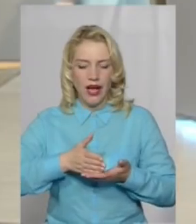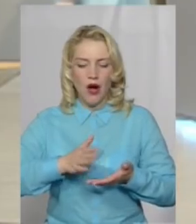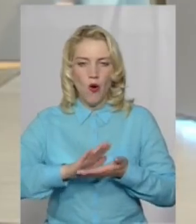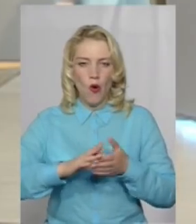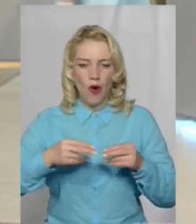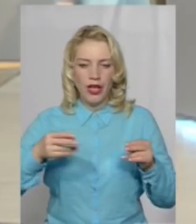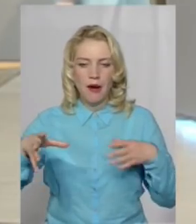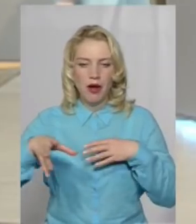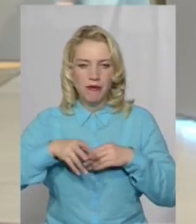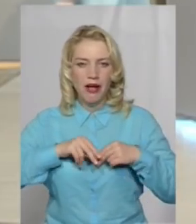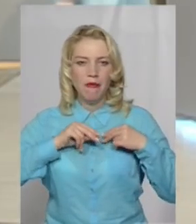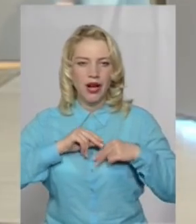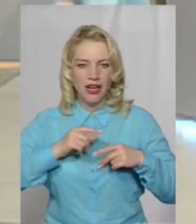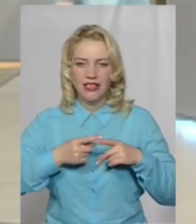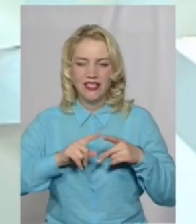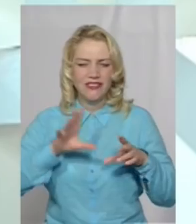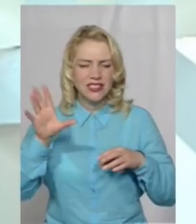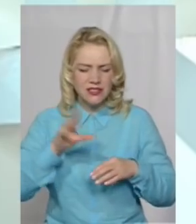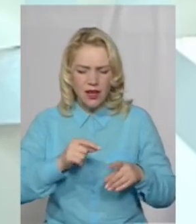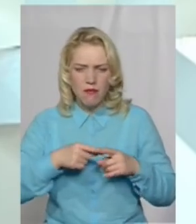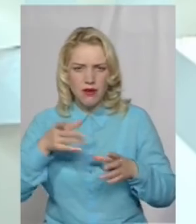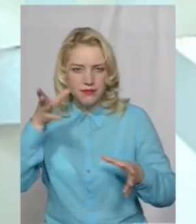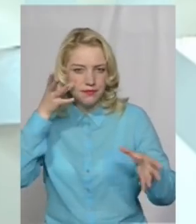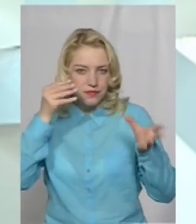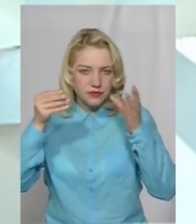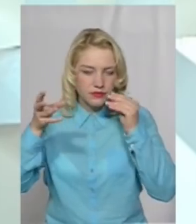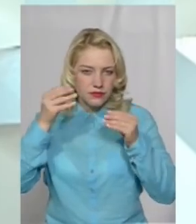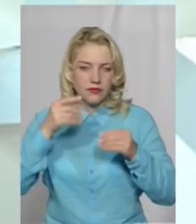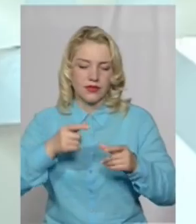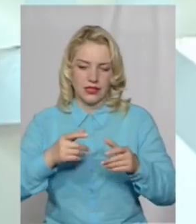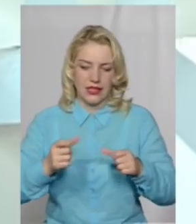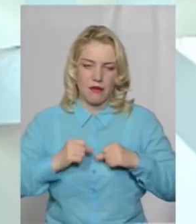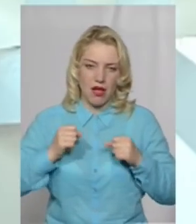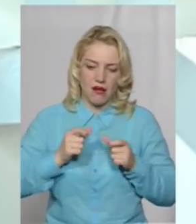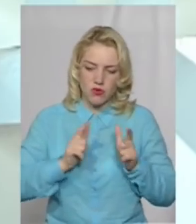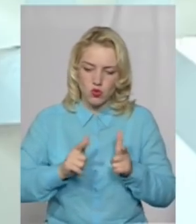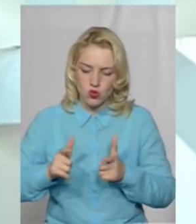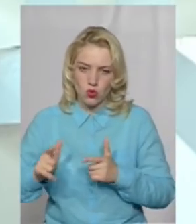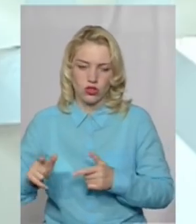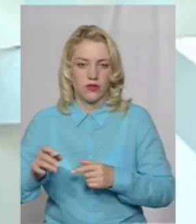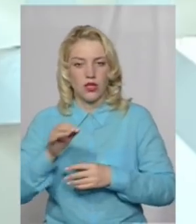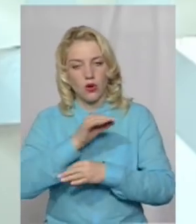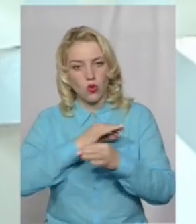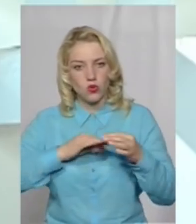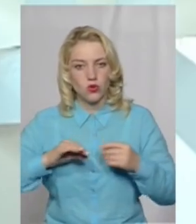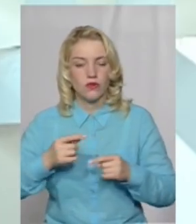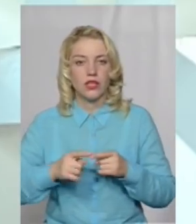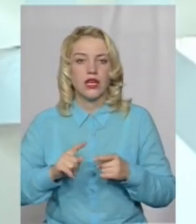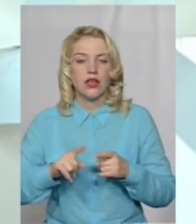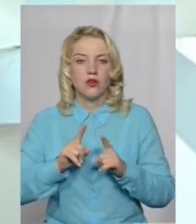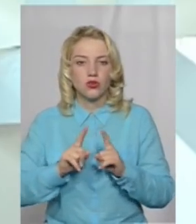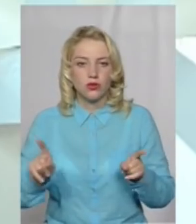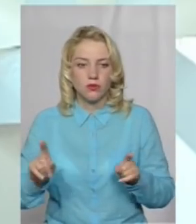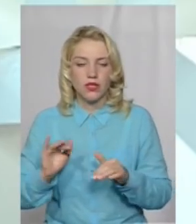про співпрацю, і всі ці моменти ми завжди намагаємося узгоджуватись, консультувати. От, особливо з